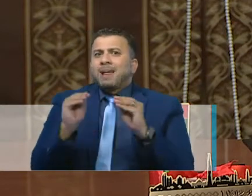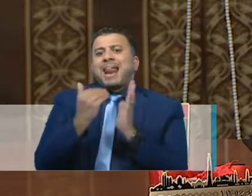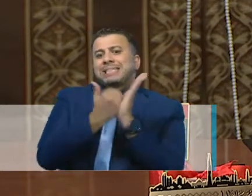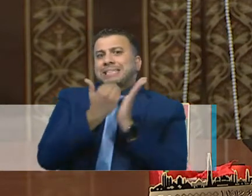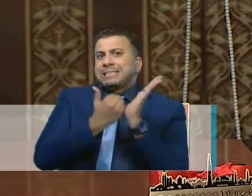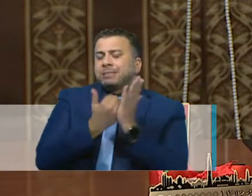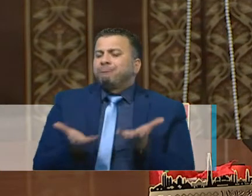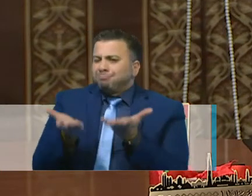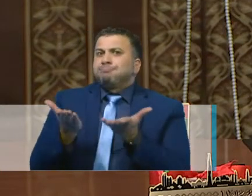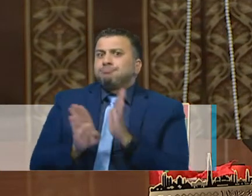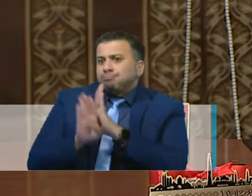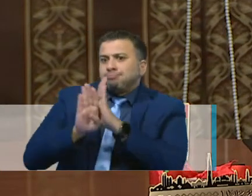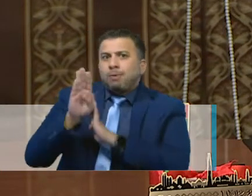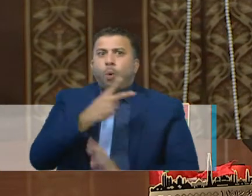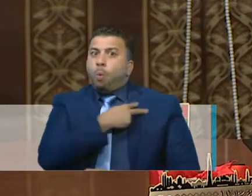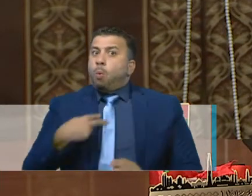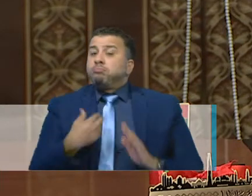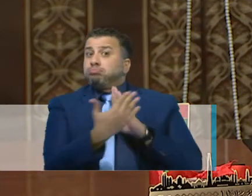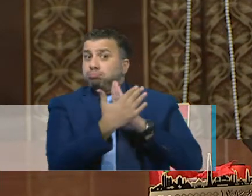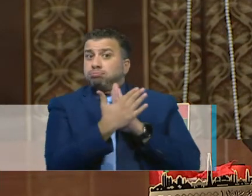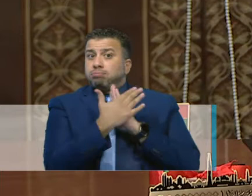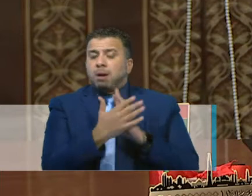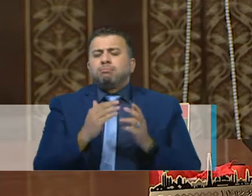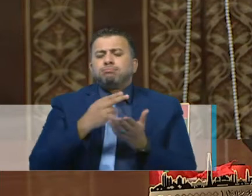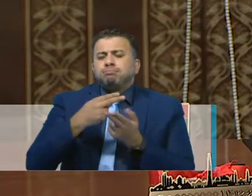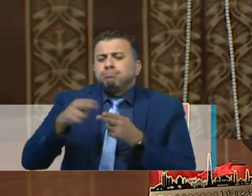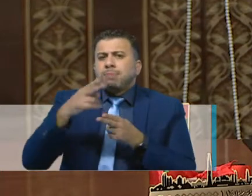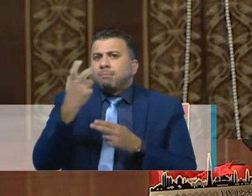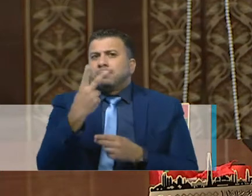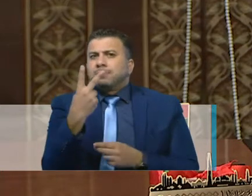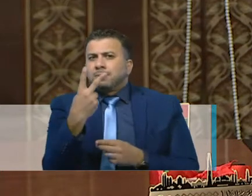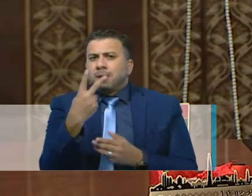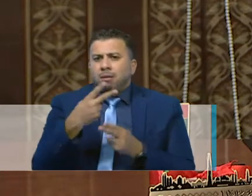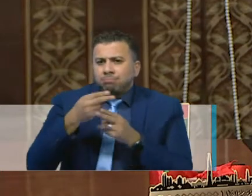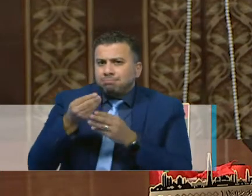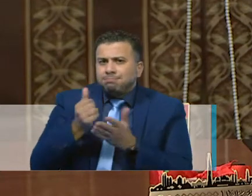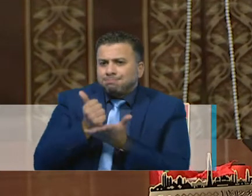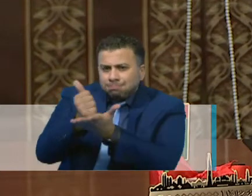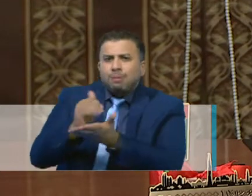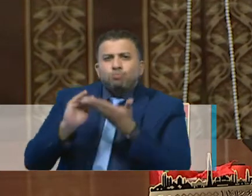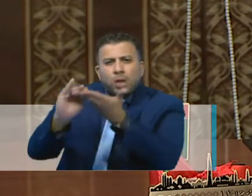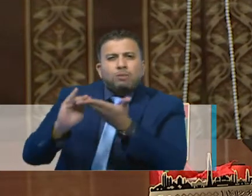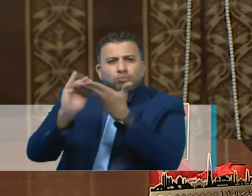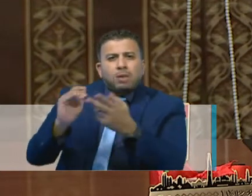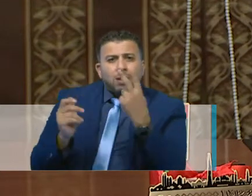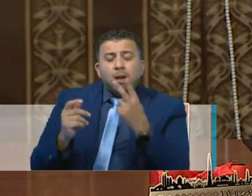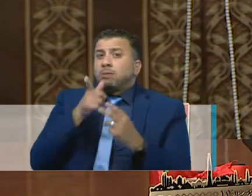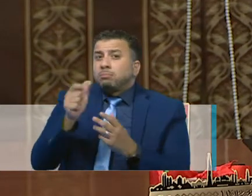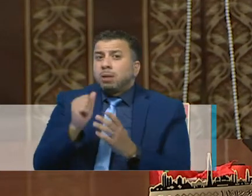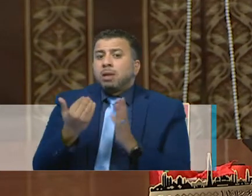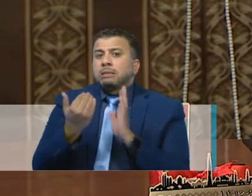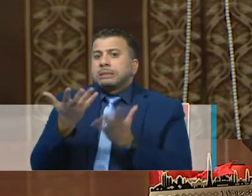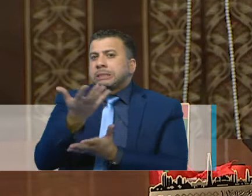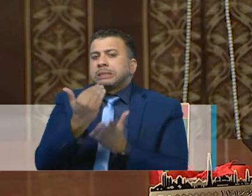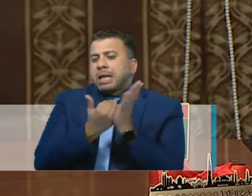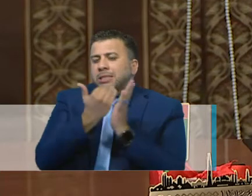الاقتصادية اللي وردت على دفعتين، وكان لها الأثر الكبير في دعم القطاعات الاقتصادية في